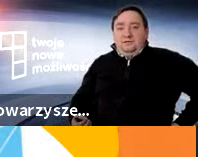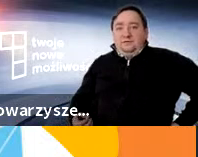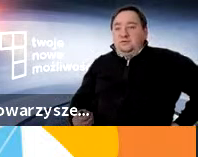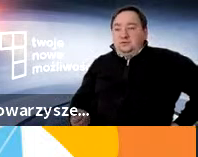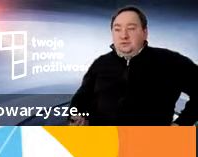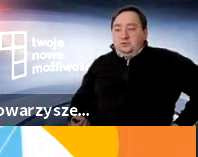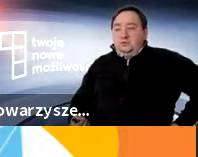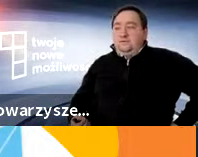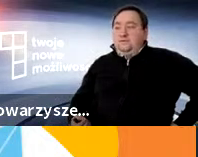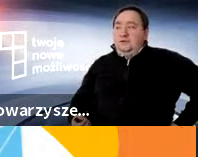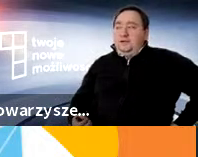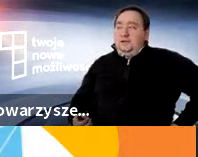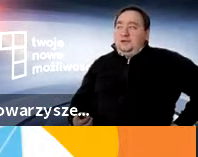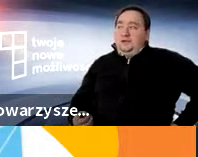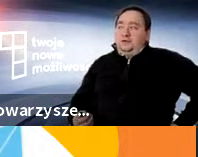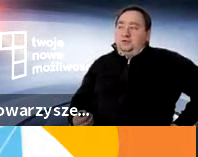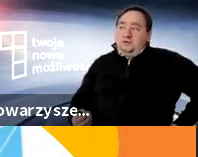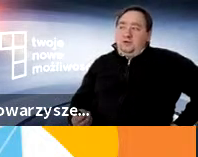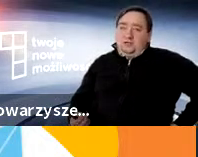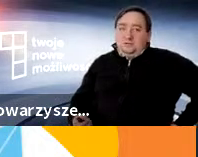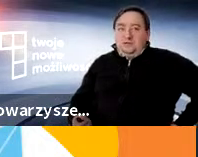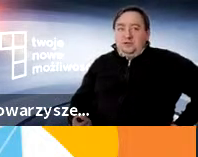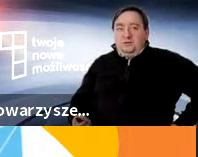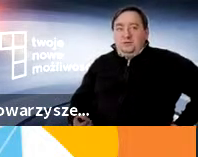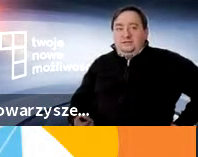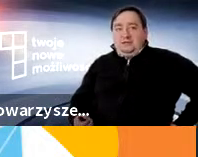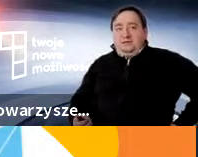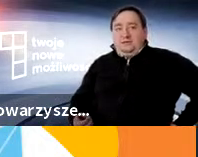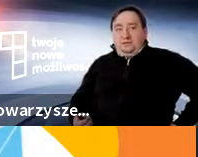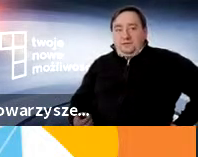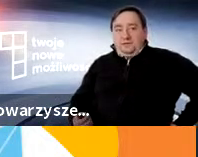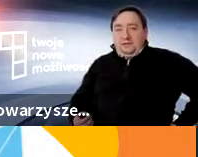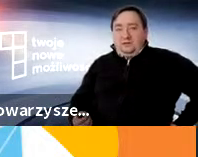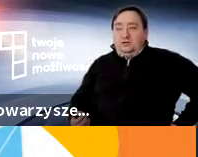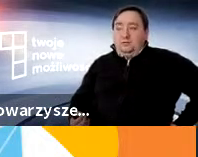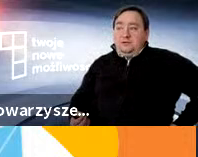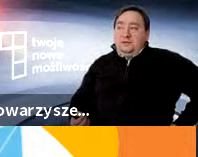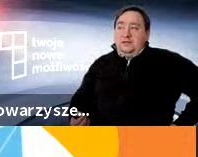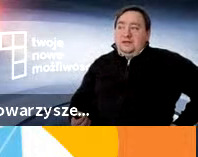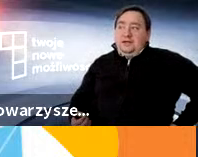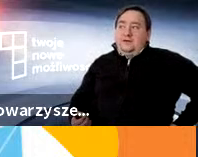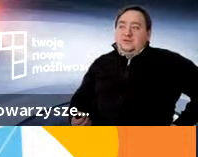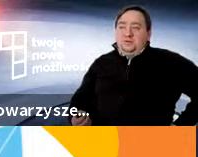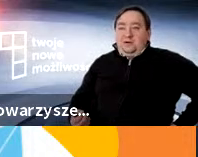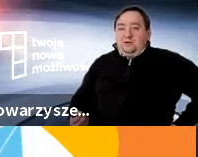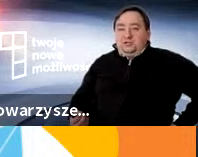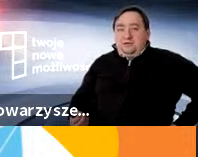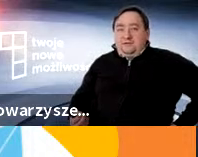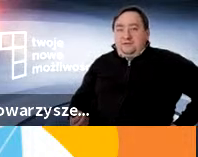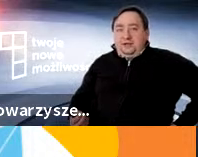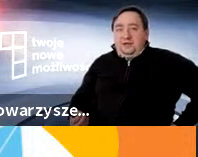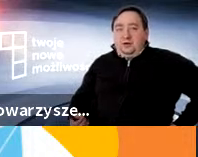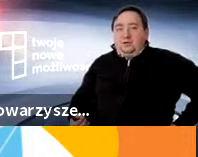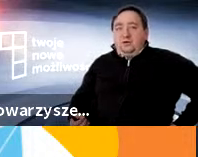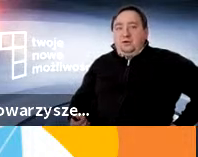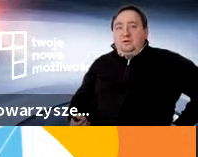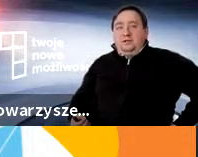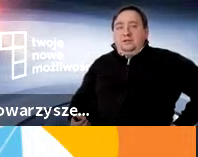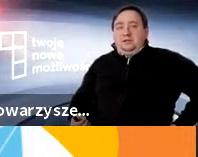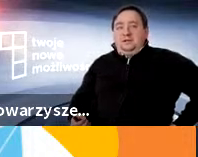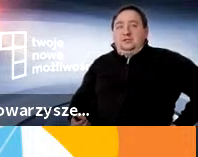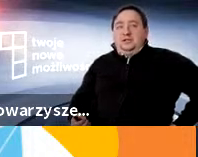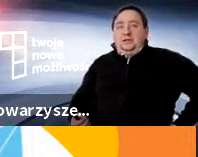doradzaliśmy wybór studiów. Szukaliśmy tego miejsca do studiowania danej osoby, a rozbijało się finalnie o